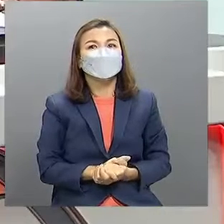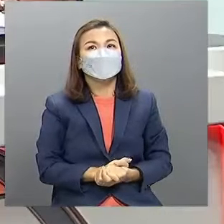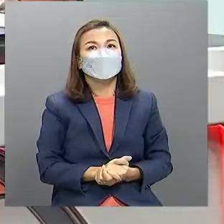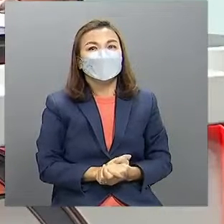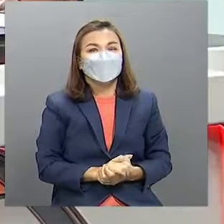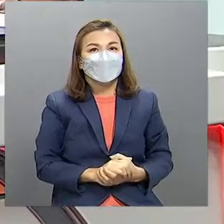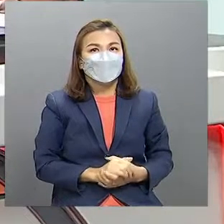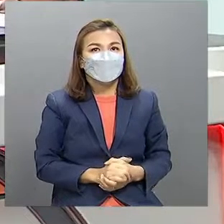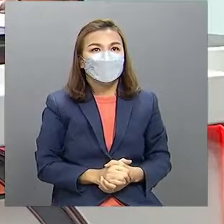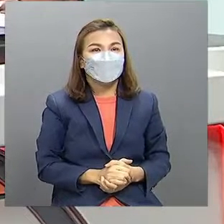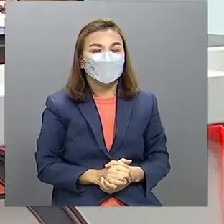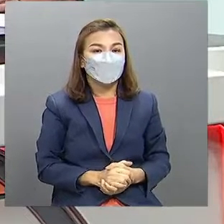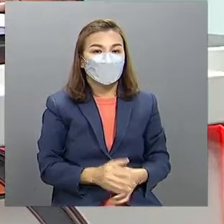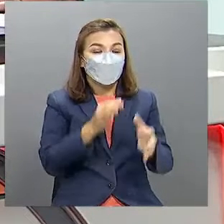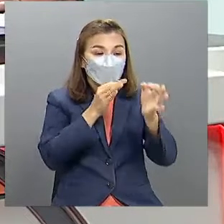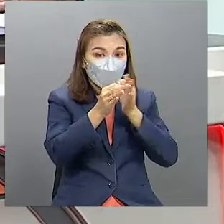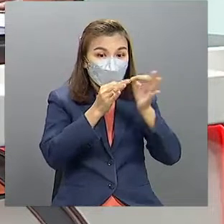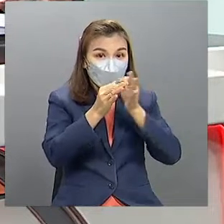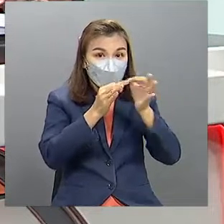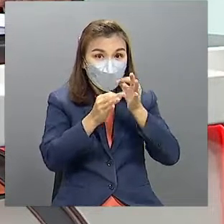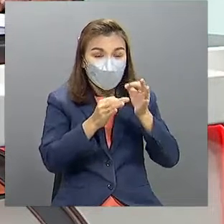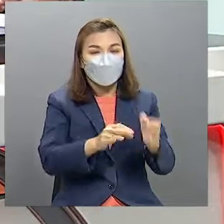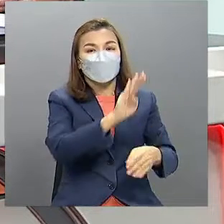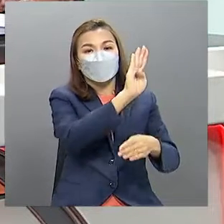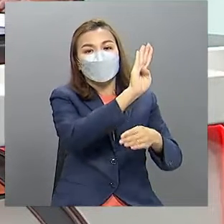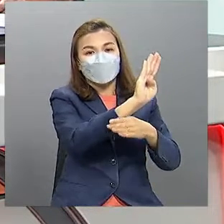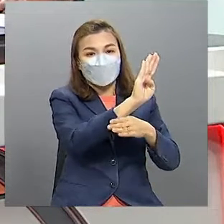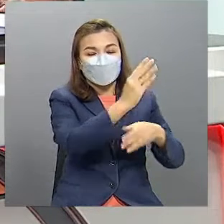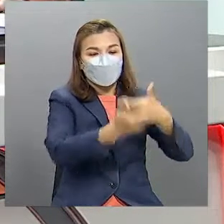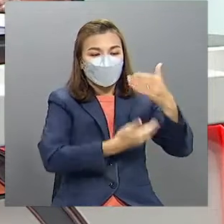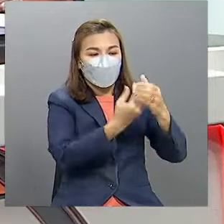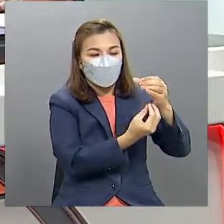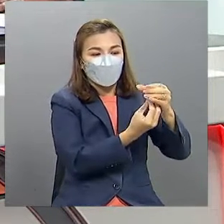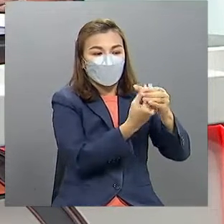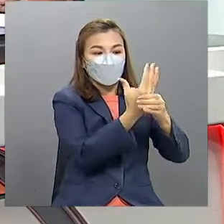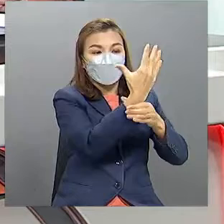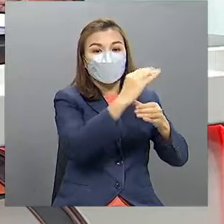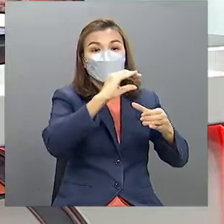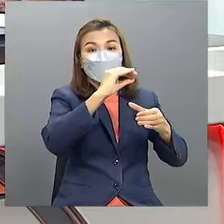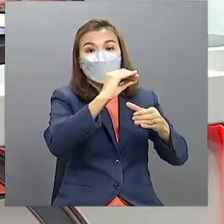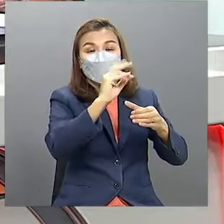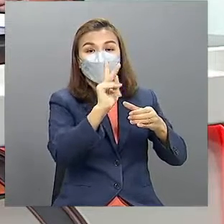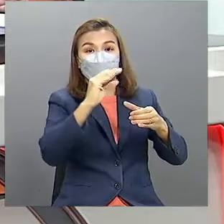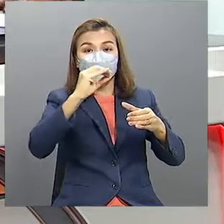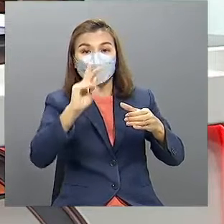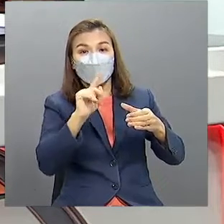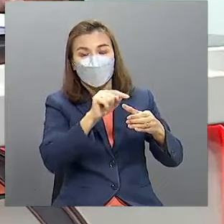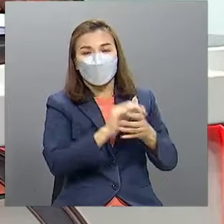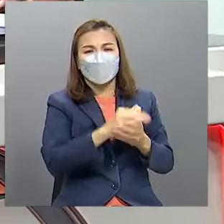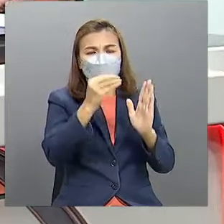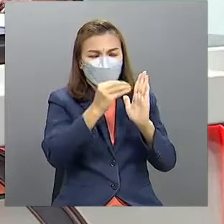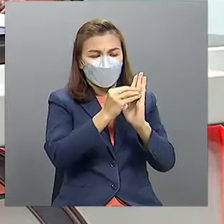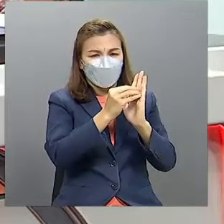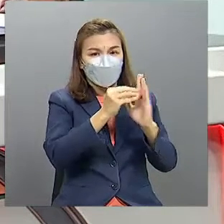ผู้ชมมีการชี้แจงจากบริษัทขายต้นพันธุ์โกโก้ที่ทำเกษตรพันธสัญญากับเกษตรกรที่อำเภอวิเชียรบุรีจังหวัดเพชรบุรีเพช